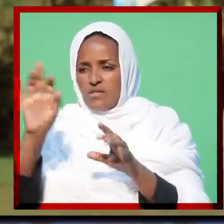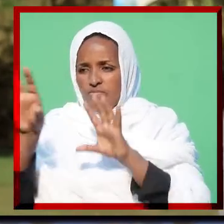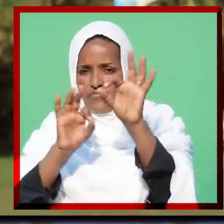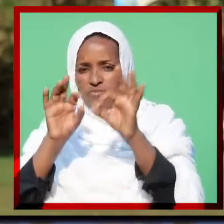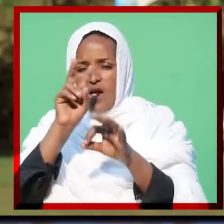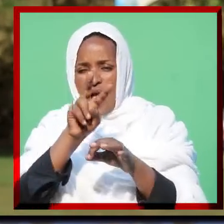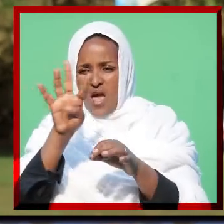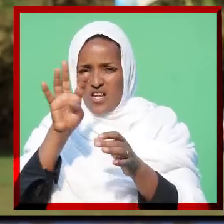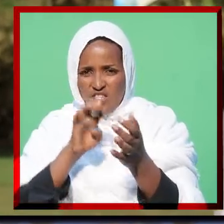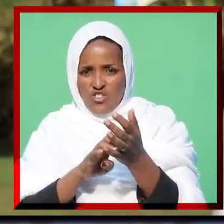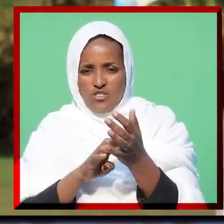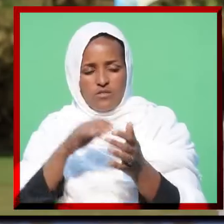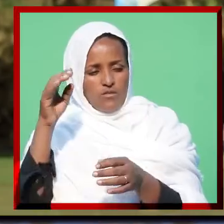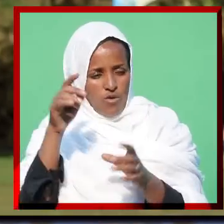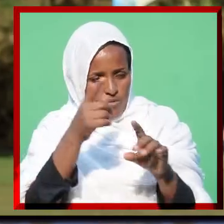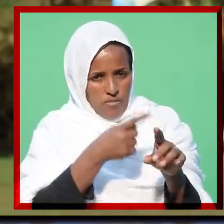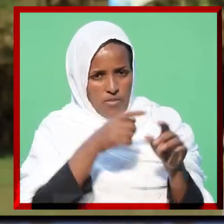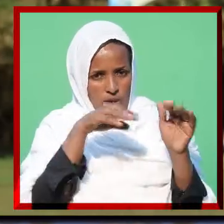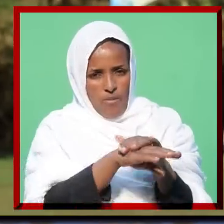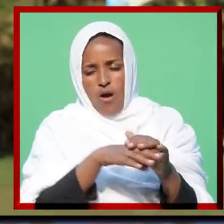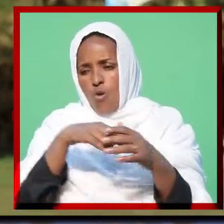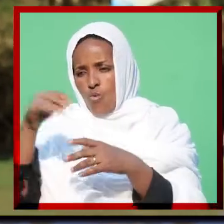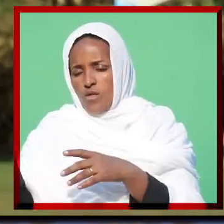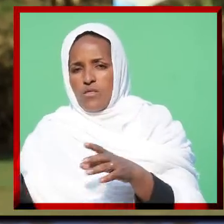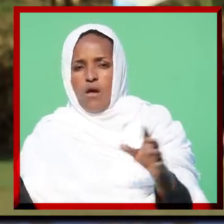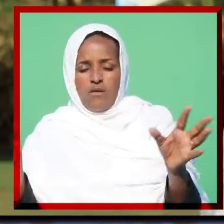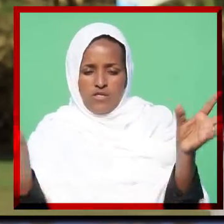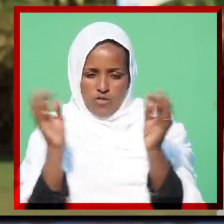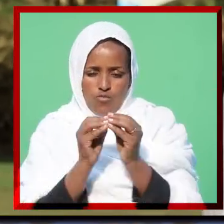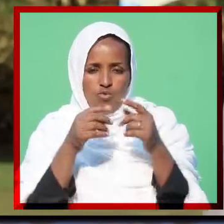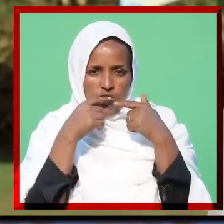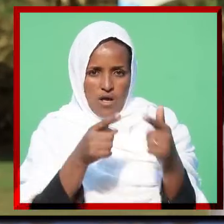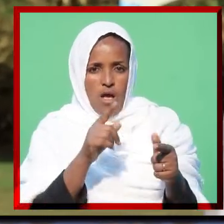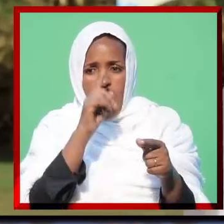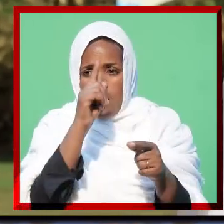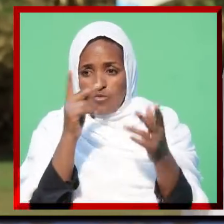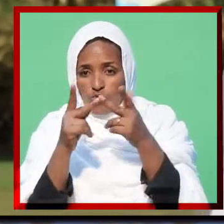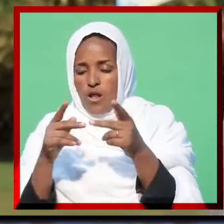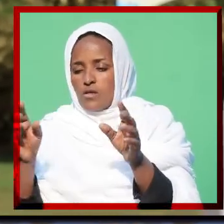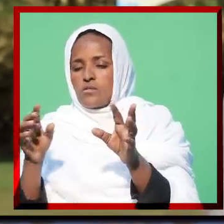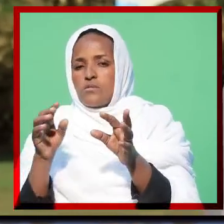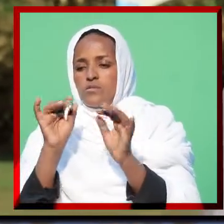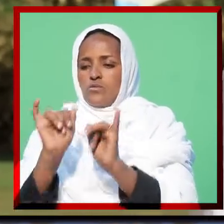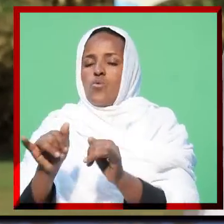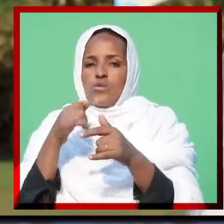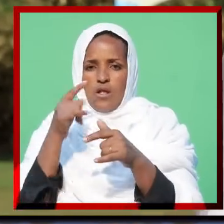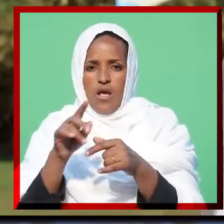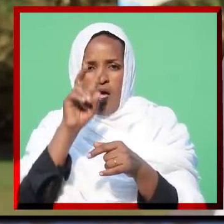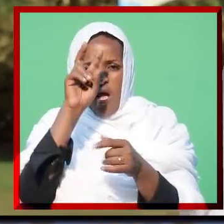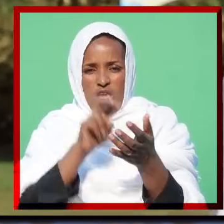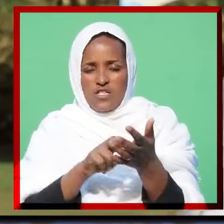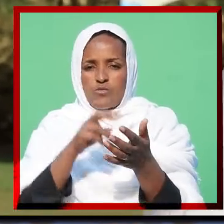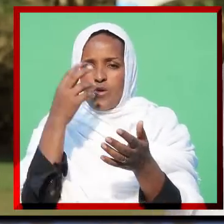24 ሺህ ሆነው ሳይቋረጡ የሚወጡ የሚገቡትን ደምሮ ተናገረ አንድ ቦታ ላይ ሳይደምራቸው ተናገረ 24000